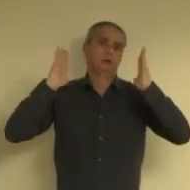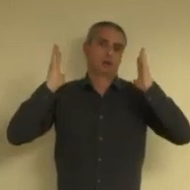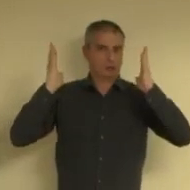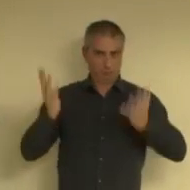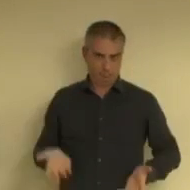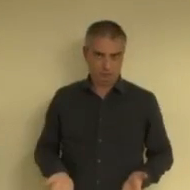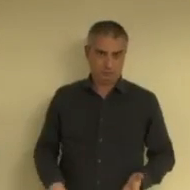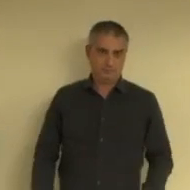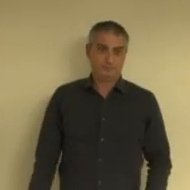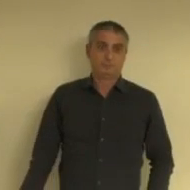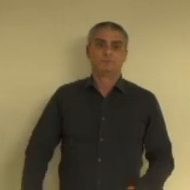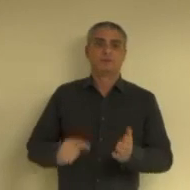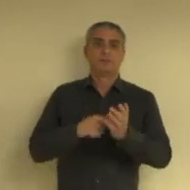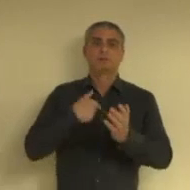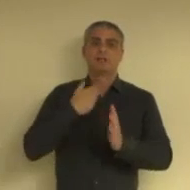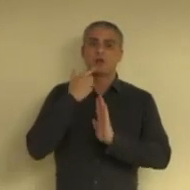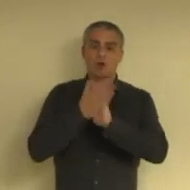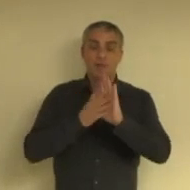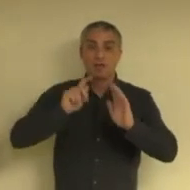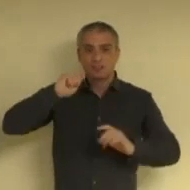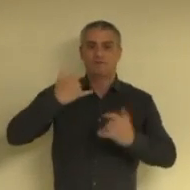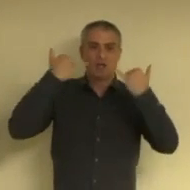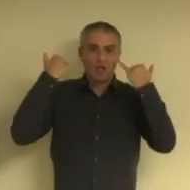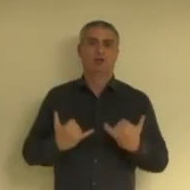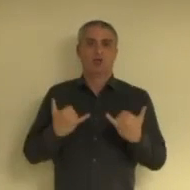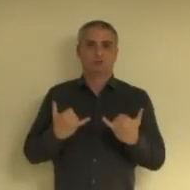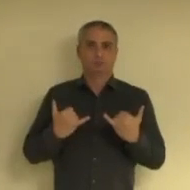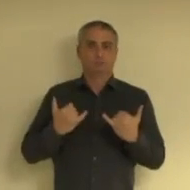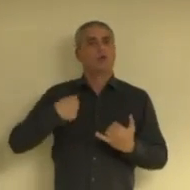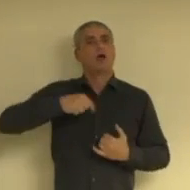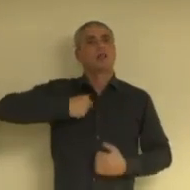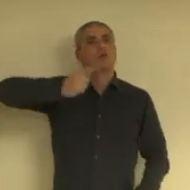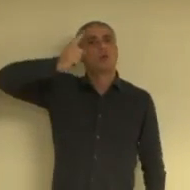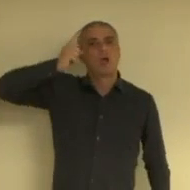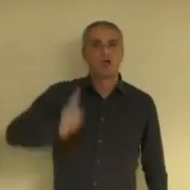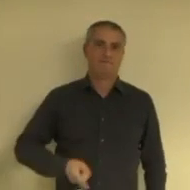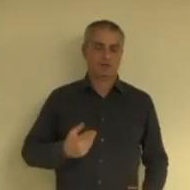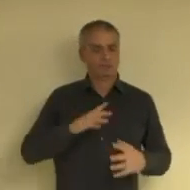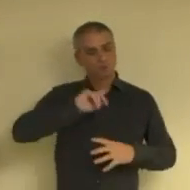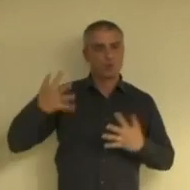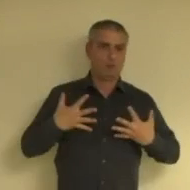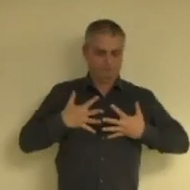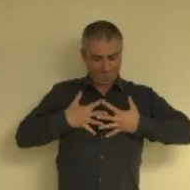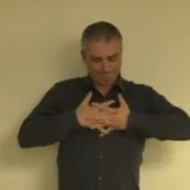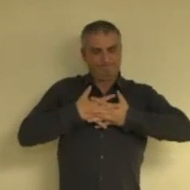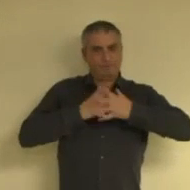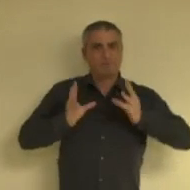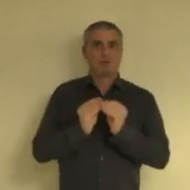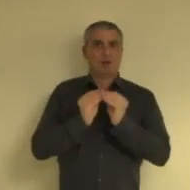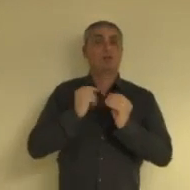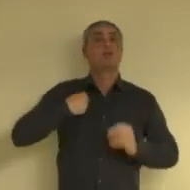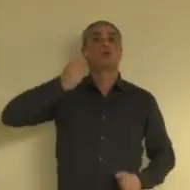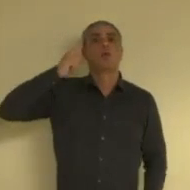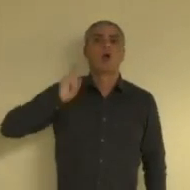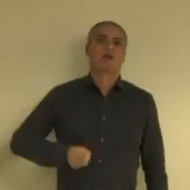לבוא. ולכן אני אומר, דווקא היום, אנחנו חייבים לאחד כוחות.